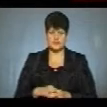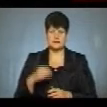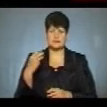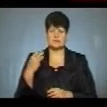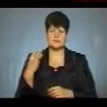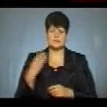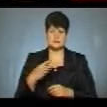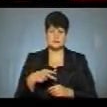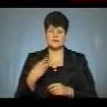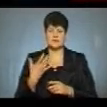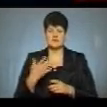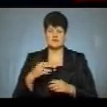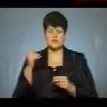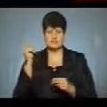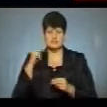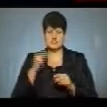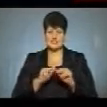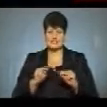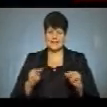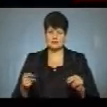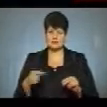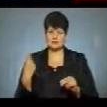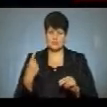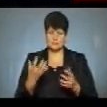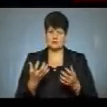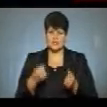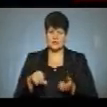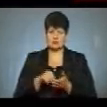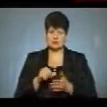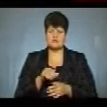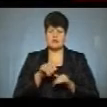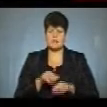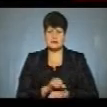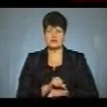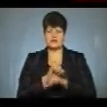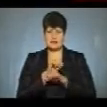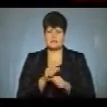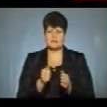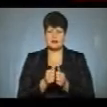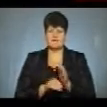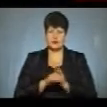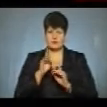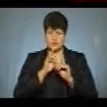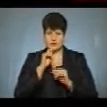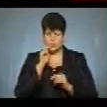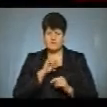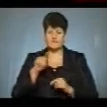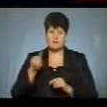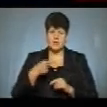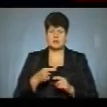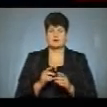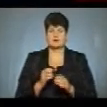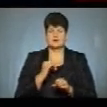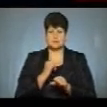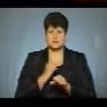взяли участь в акції протесту освітян під Верховною Радою України. Вони вимагали зберегти надбавки та доплати та виступили проти